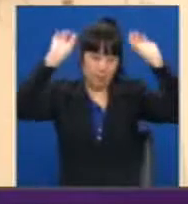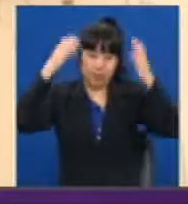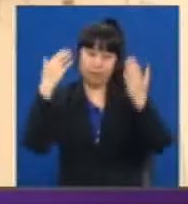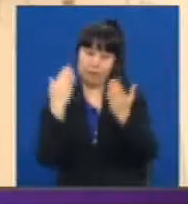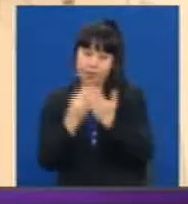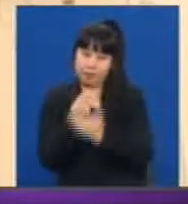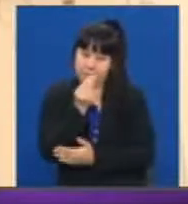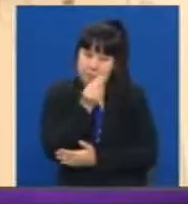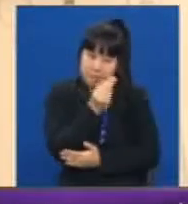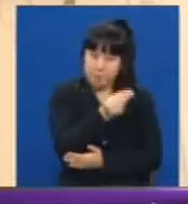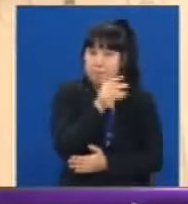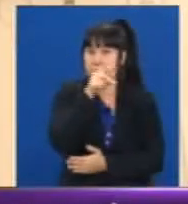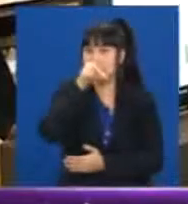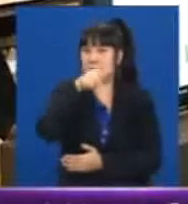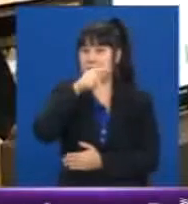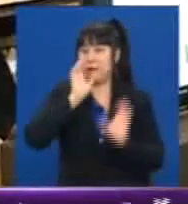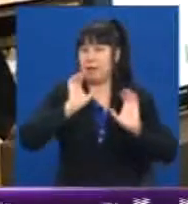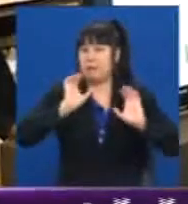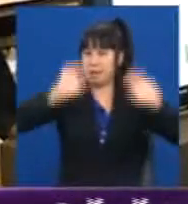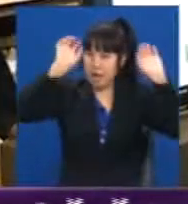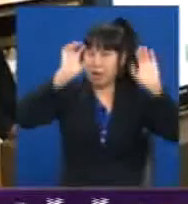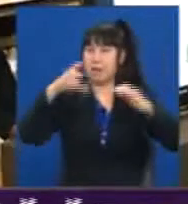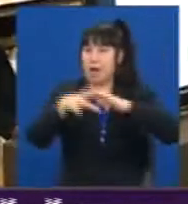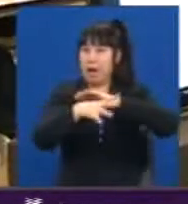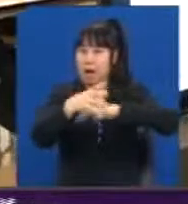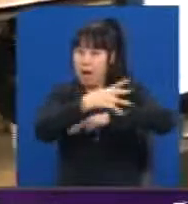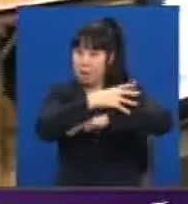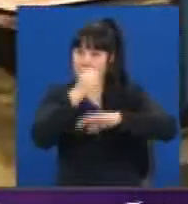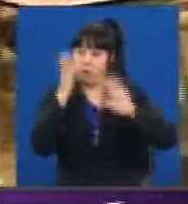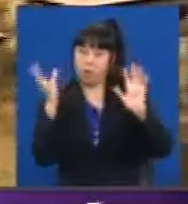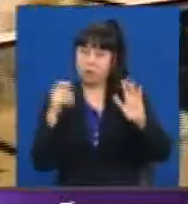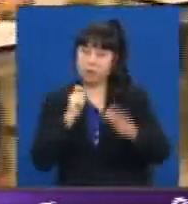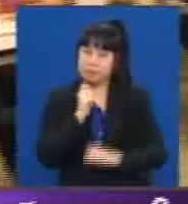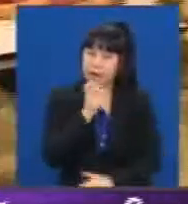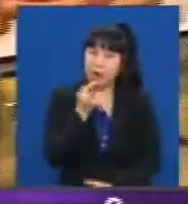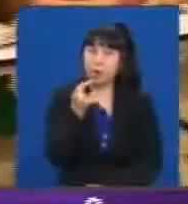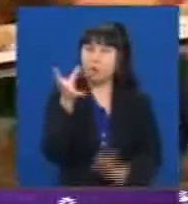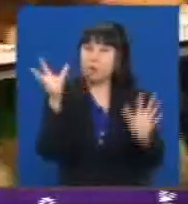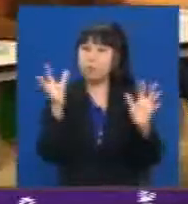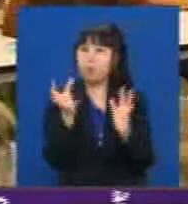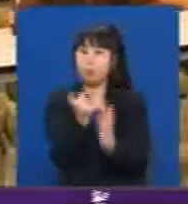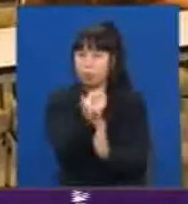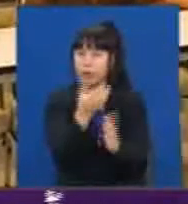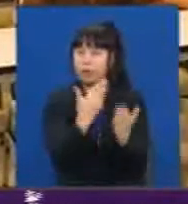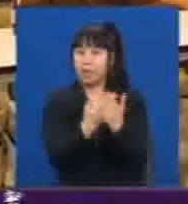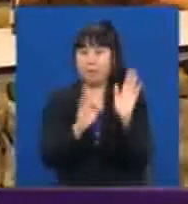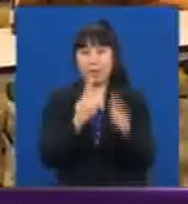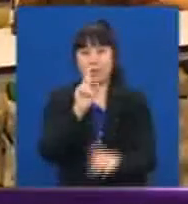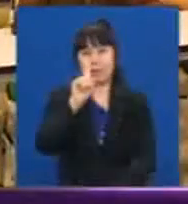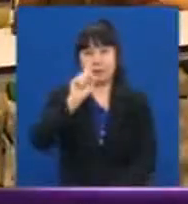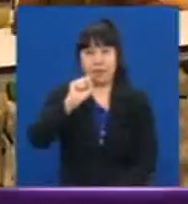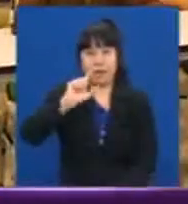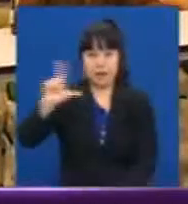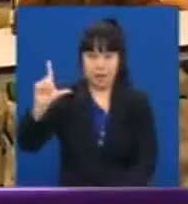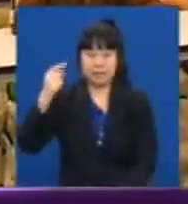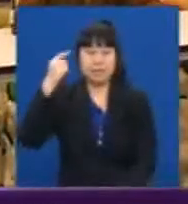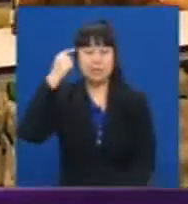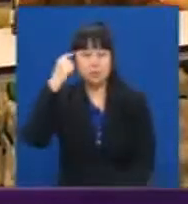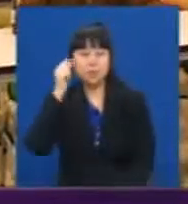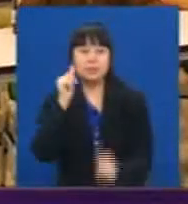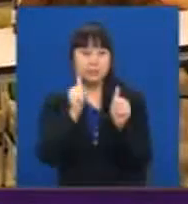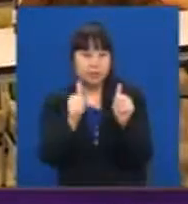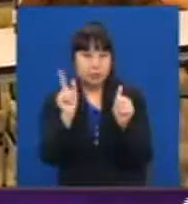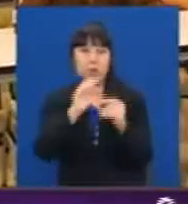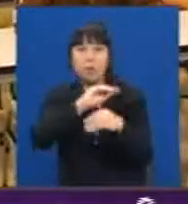พิเศษแก่ข้าราชการและนักการเมืองน้อยลงคิดเป็นจำนวนเงินประมาณ 1แสนล้านบาทซึ่งก็คาดว่าจะส่งผลดีต่อ